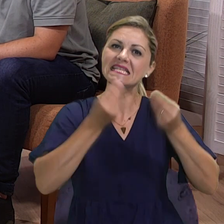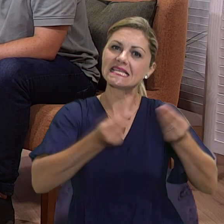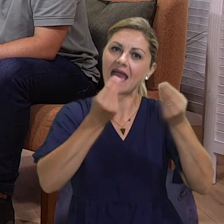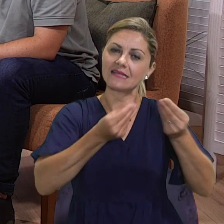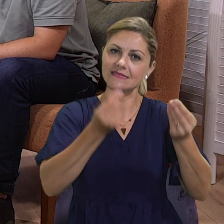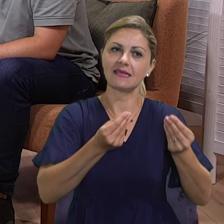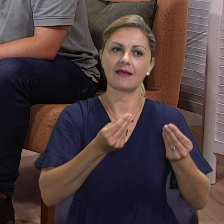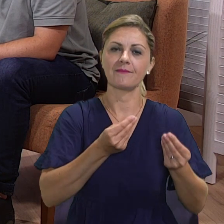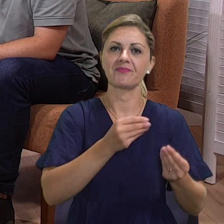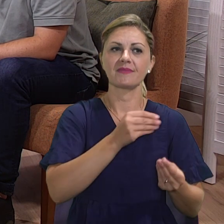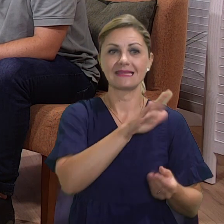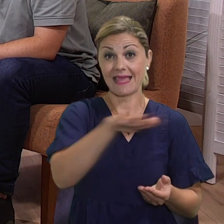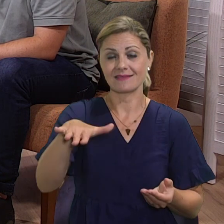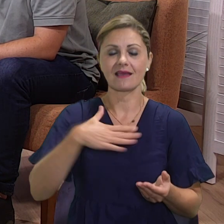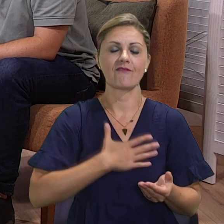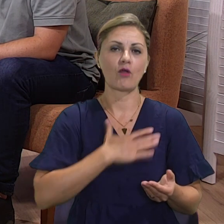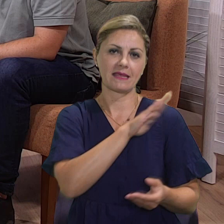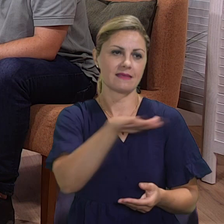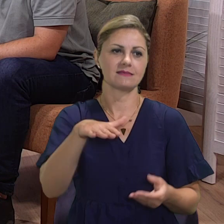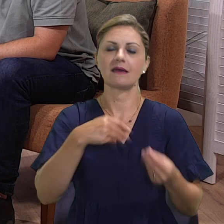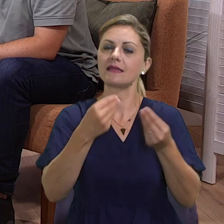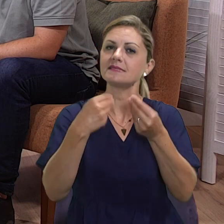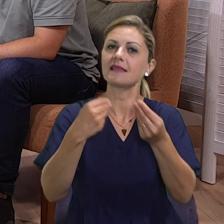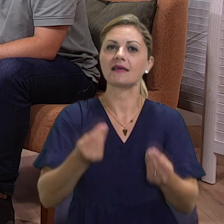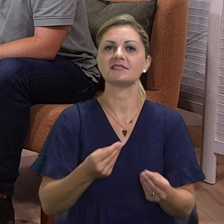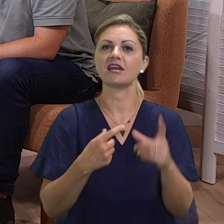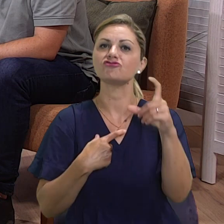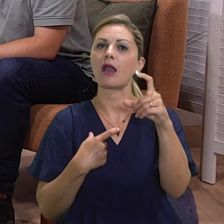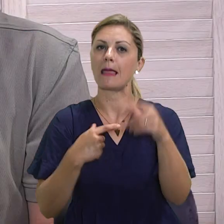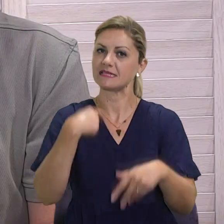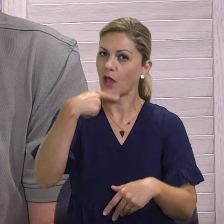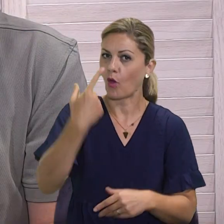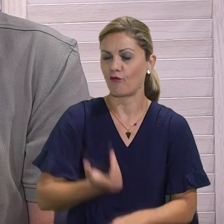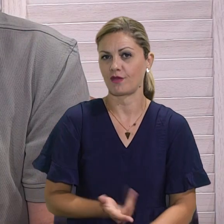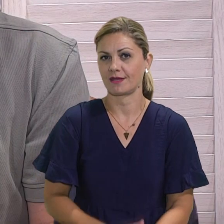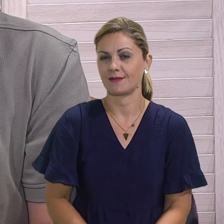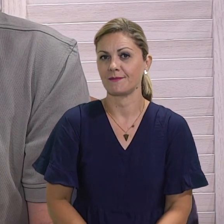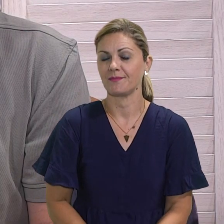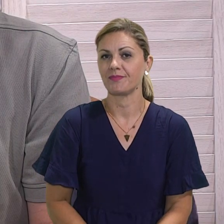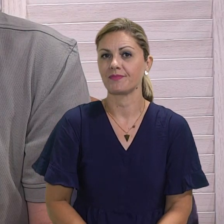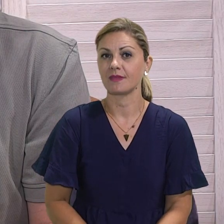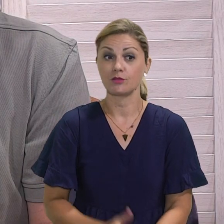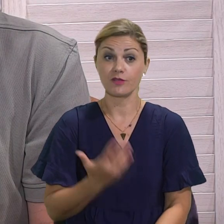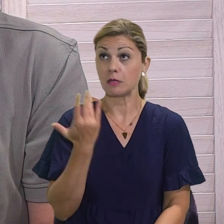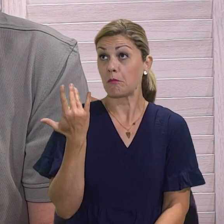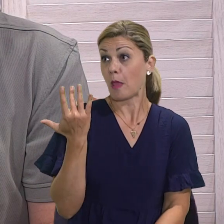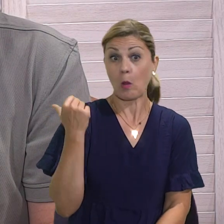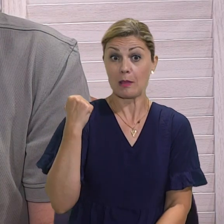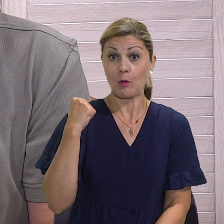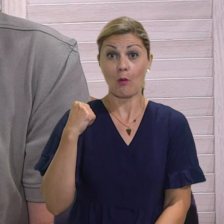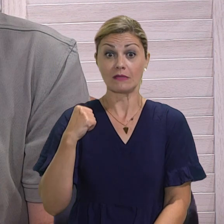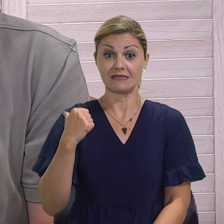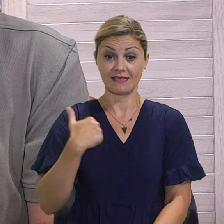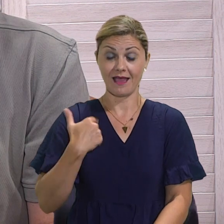I ja tu dovedem svoje đake i šta mi posebno imponira, mislim, to mi je baš ono gušt, šta sam eto već par